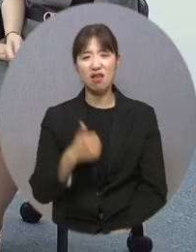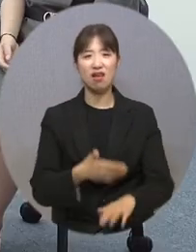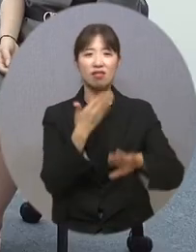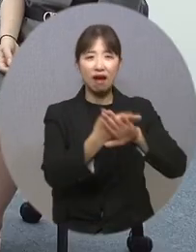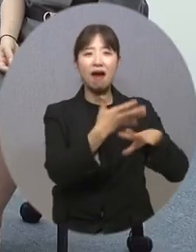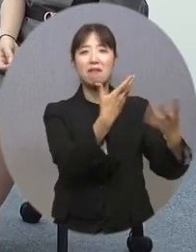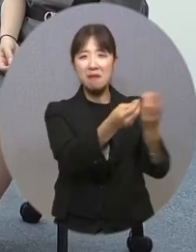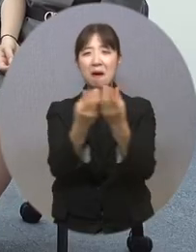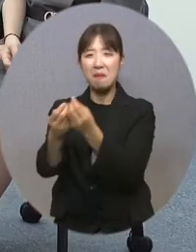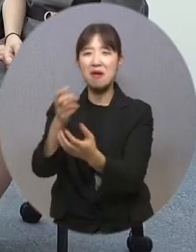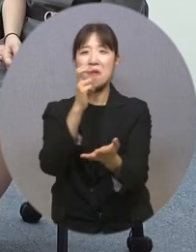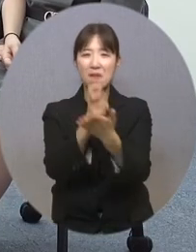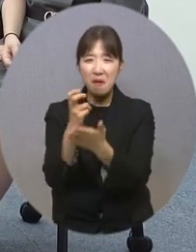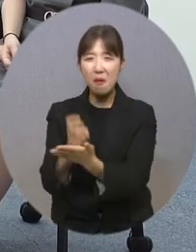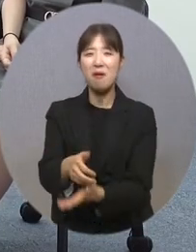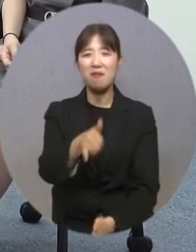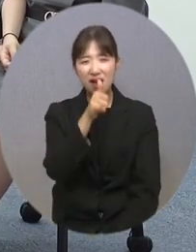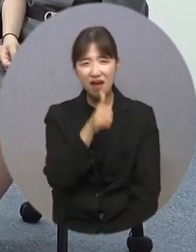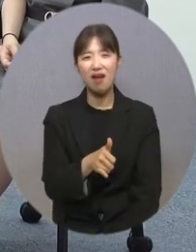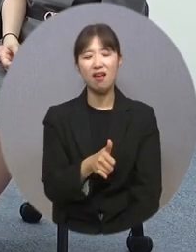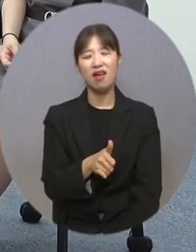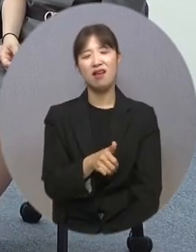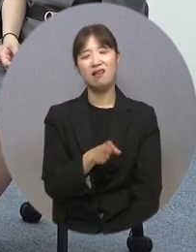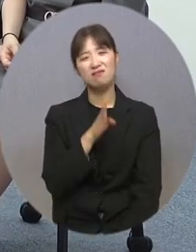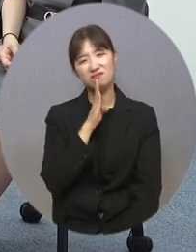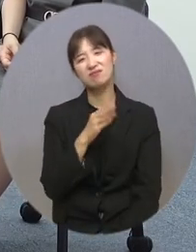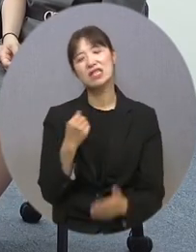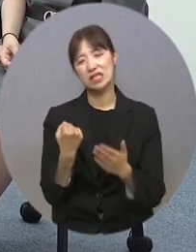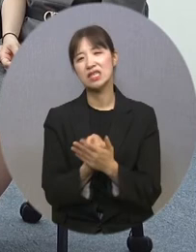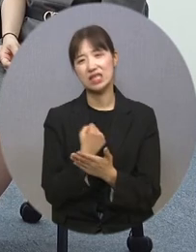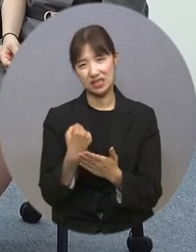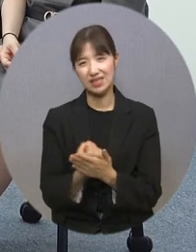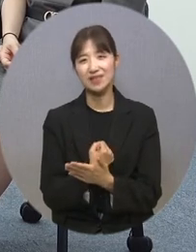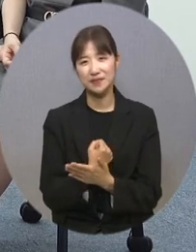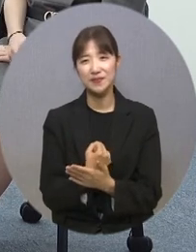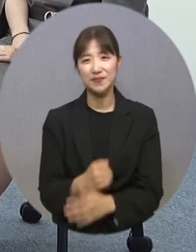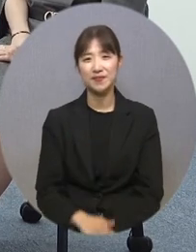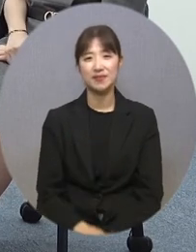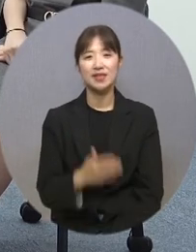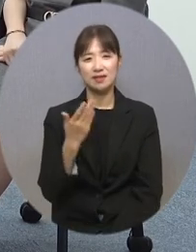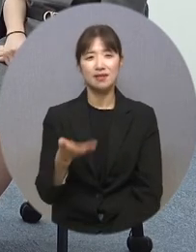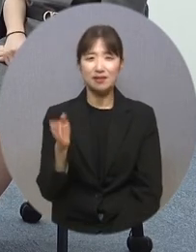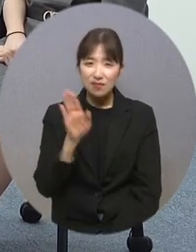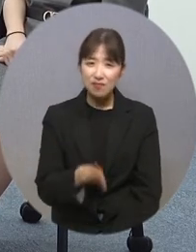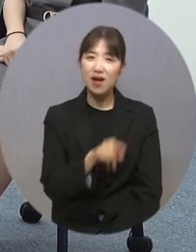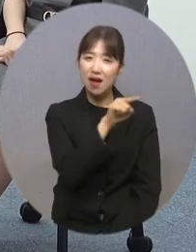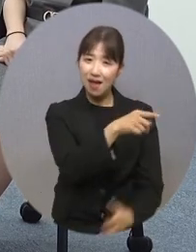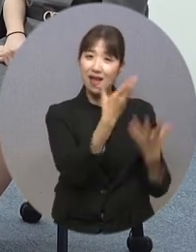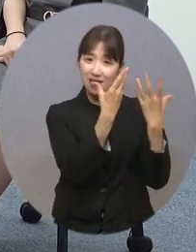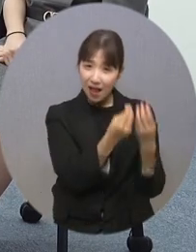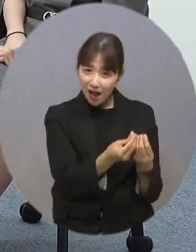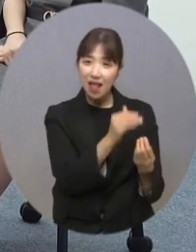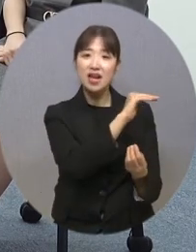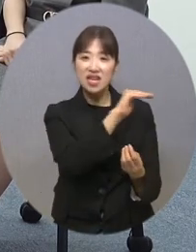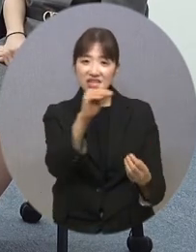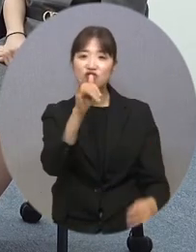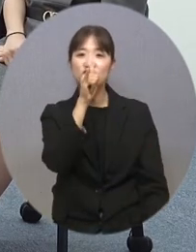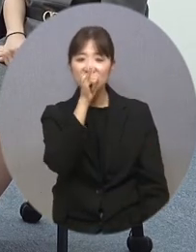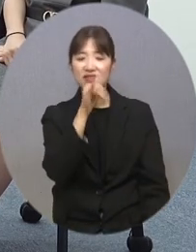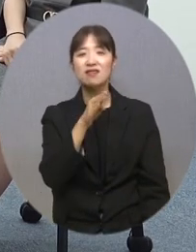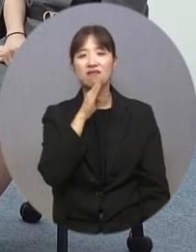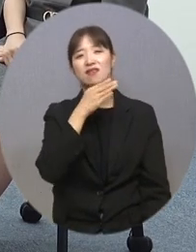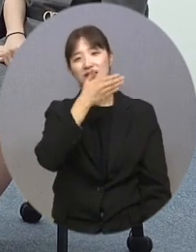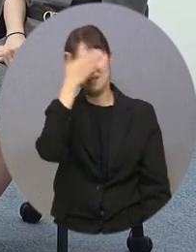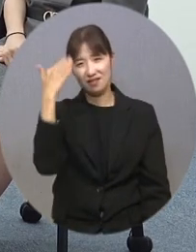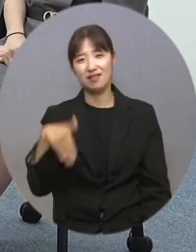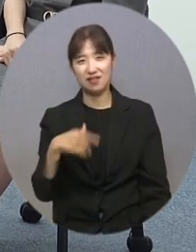해외 해법이 있고 그렇죠 안타깝긴 합니다 하지만 그런 사례가 있기 때문에 기준점이 짜는 것은 좋은거고